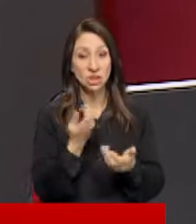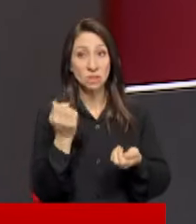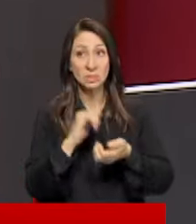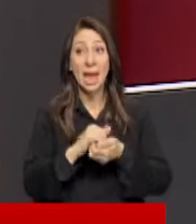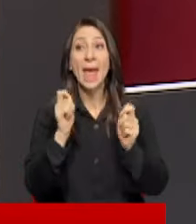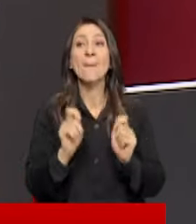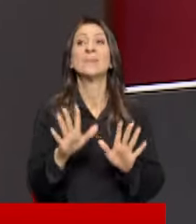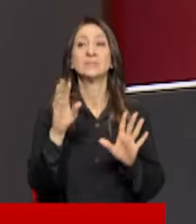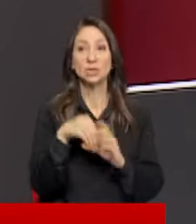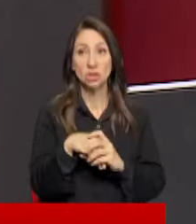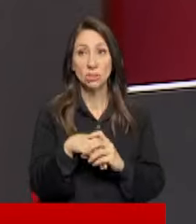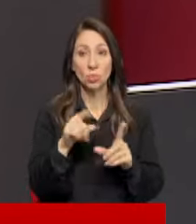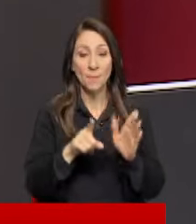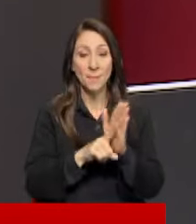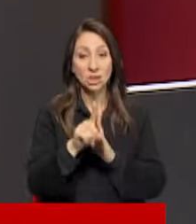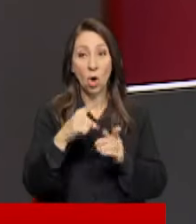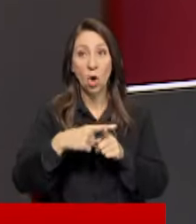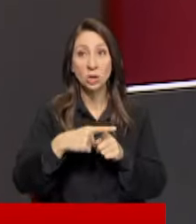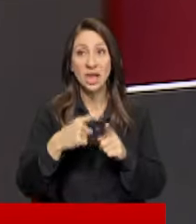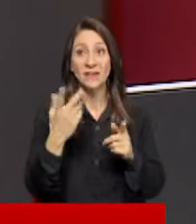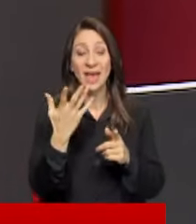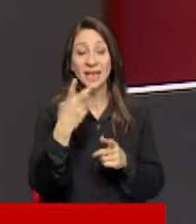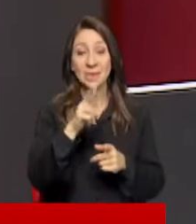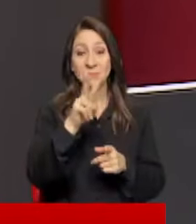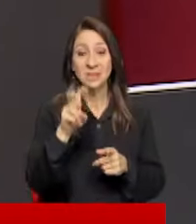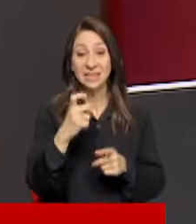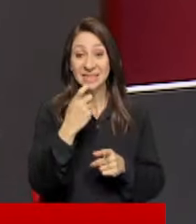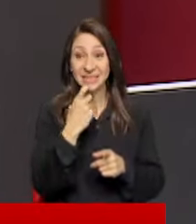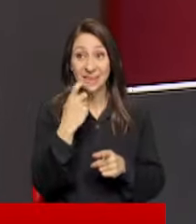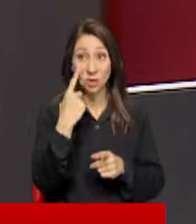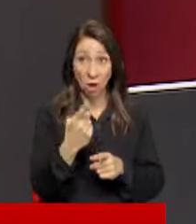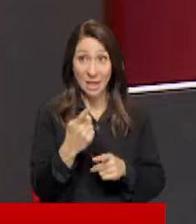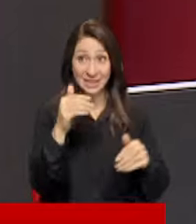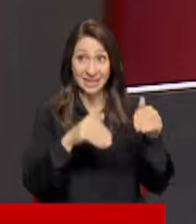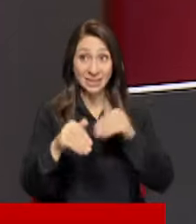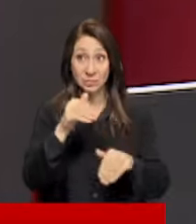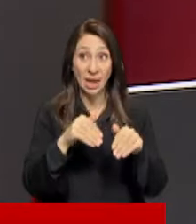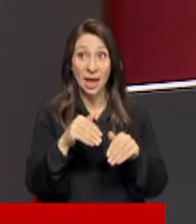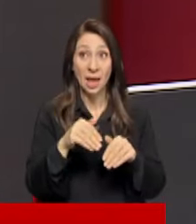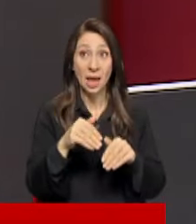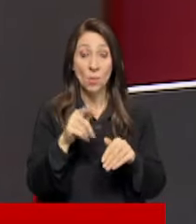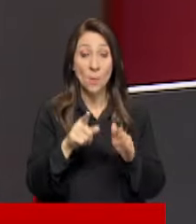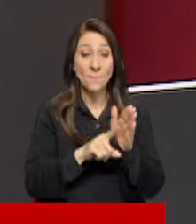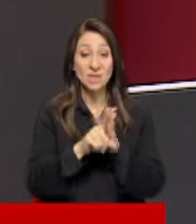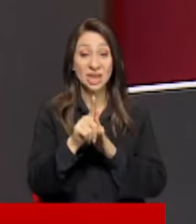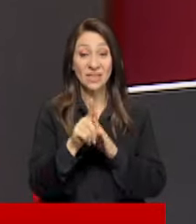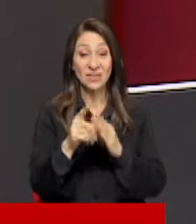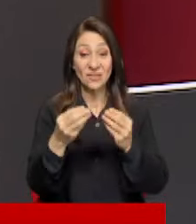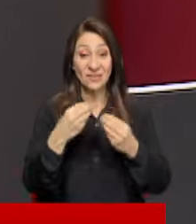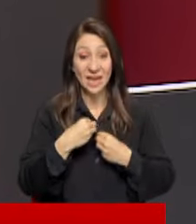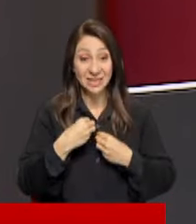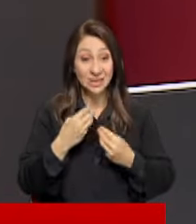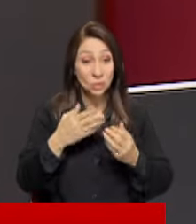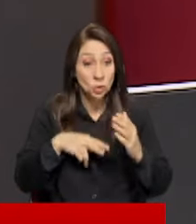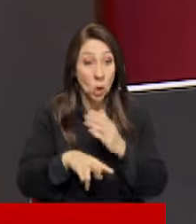işbirliği yapmadığımız için bu başarının ortağı ve 2028 yılına da teki seçimlere de bu başarının getirdiği